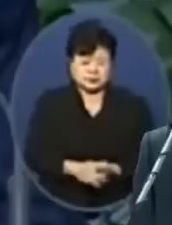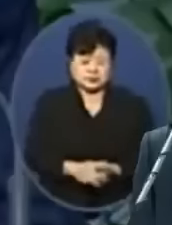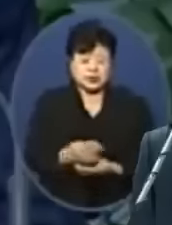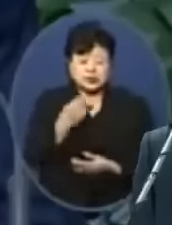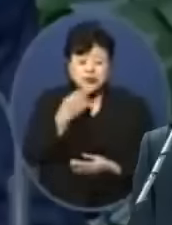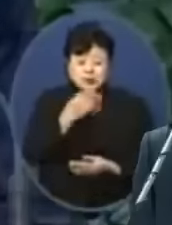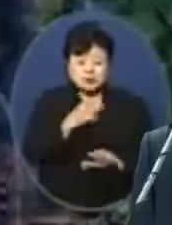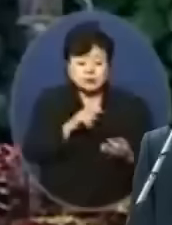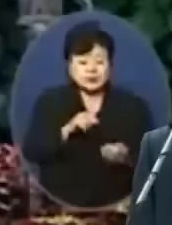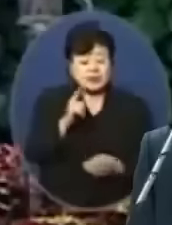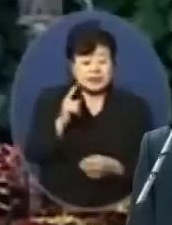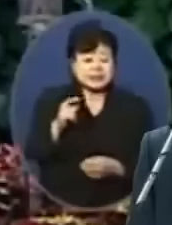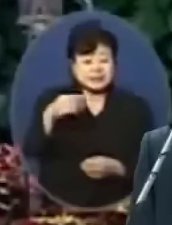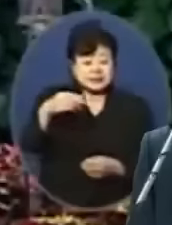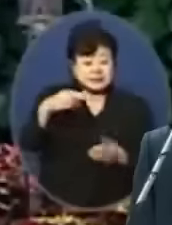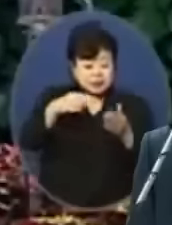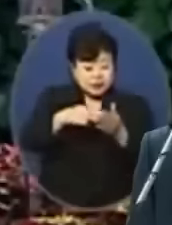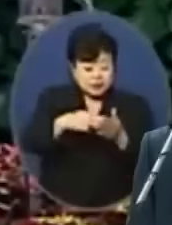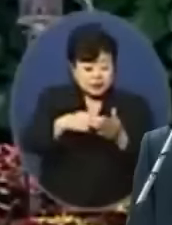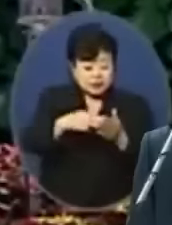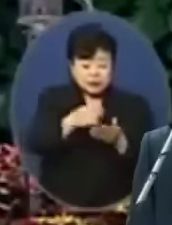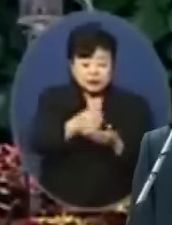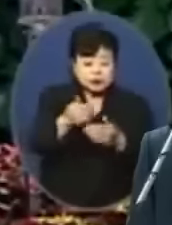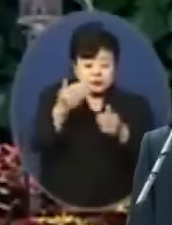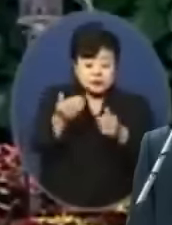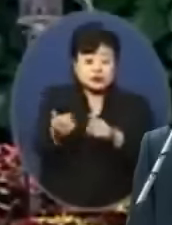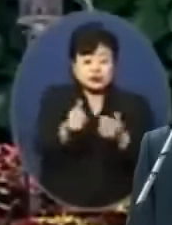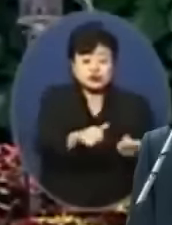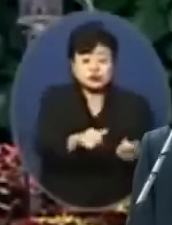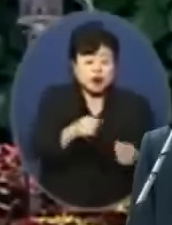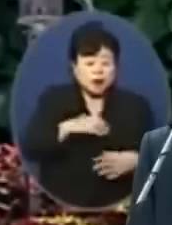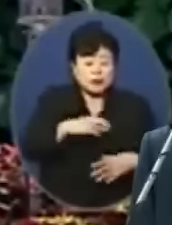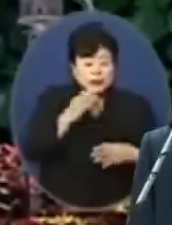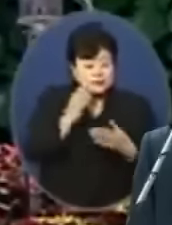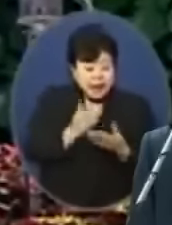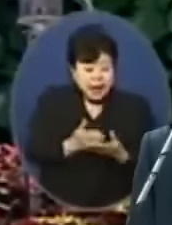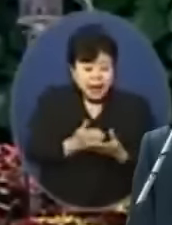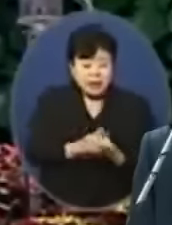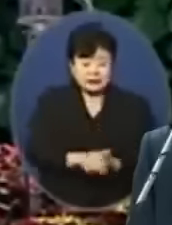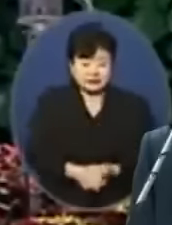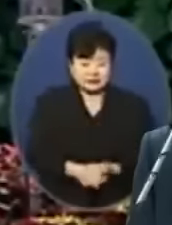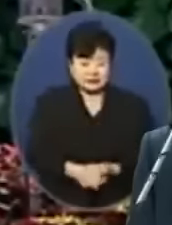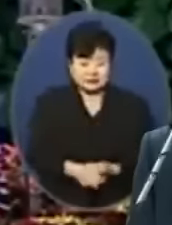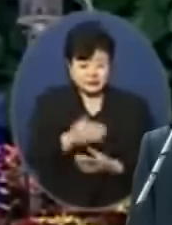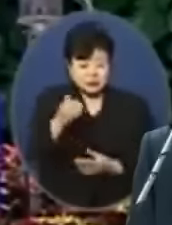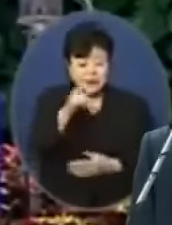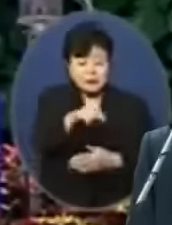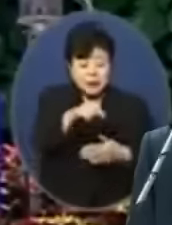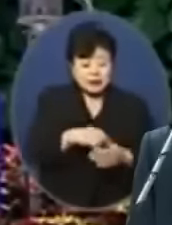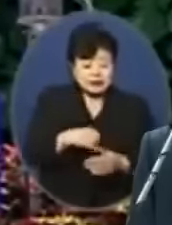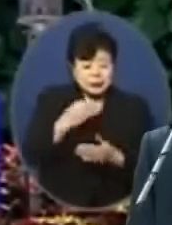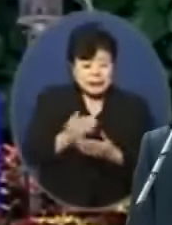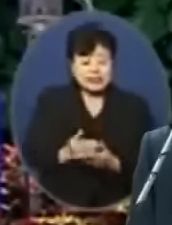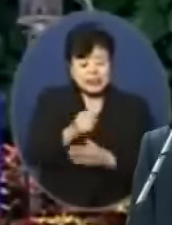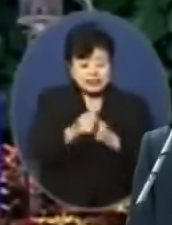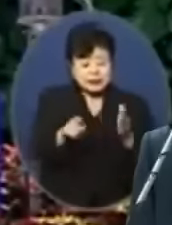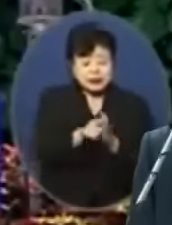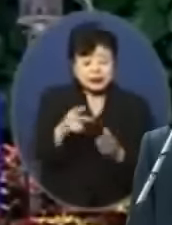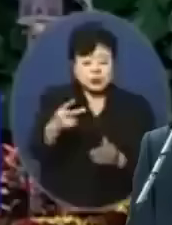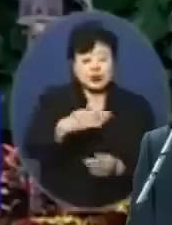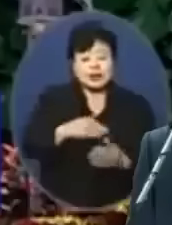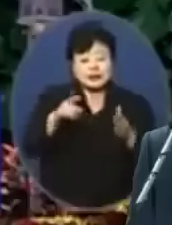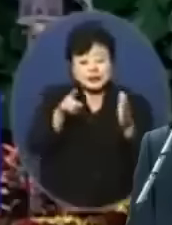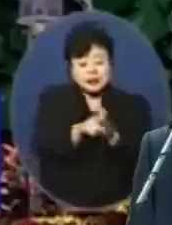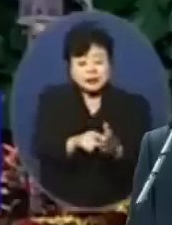요한복음 14장 1절로 3절에는 주님께서 죽음을 겁내지 말라고 말씀하셨습니다. 너희는 마음에 근심하지 말라. 하나님을 믿으니